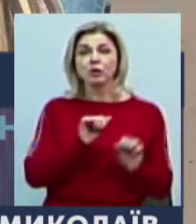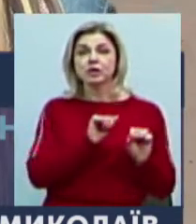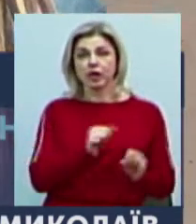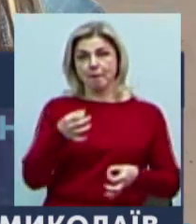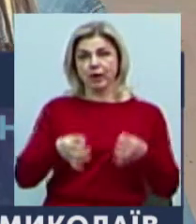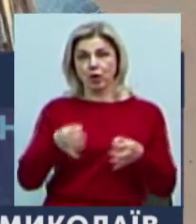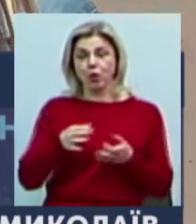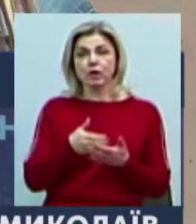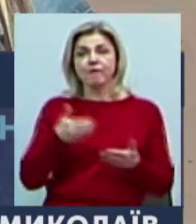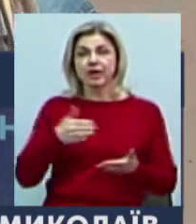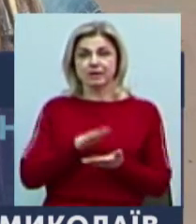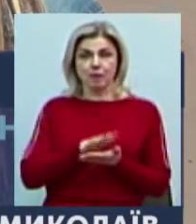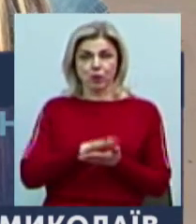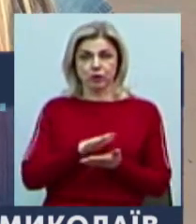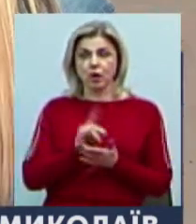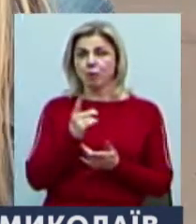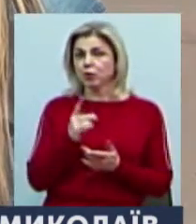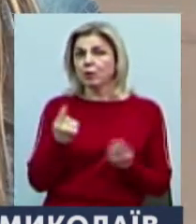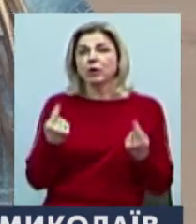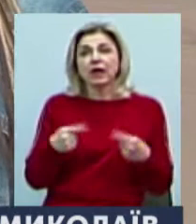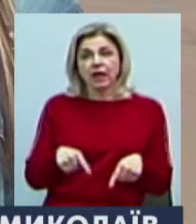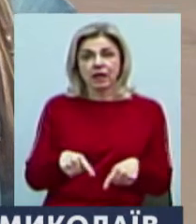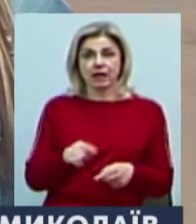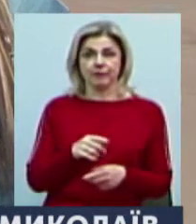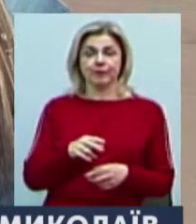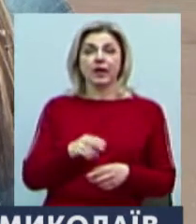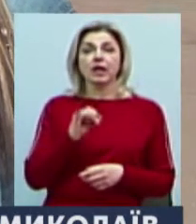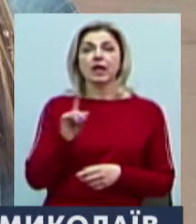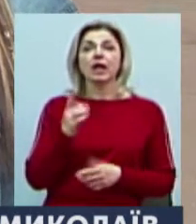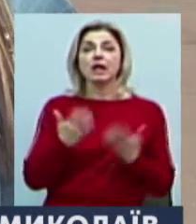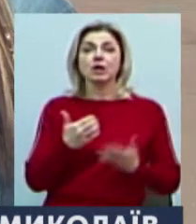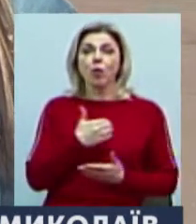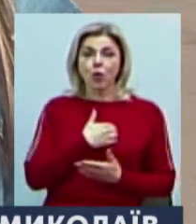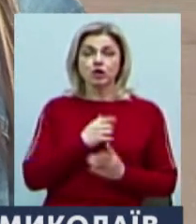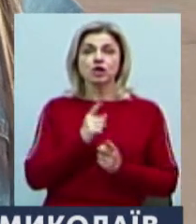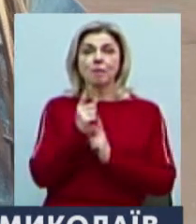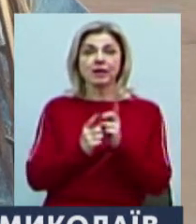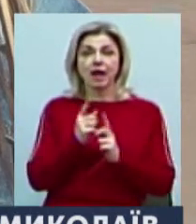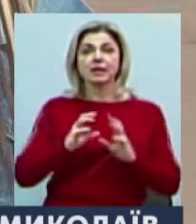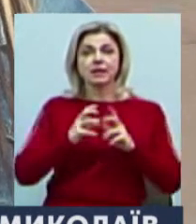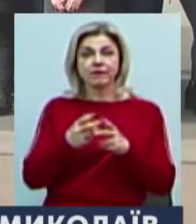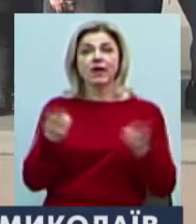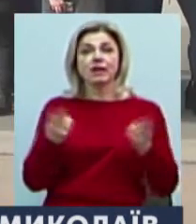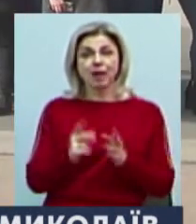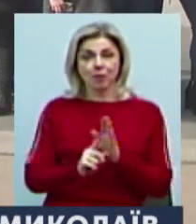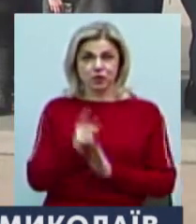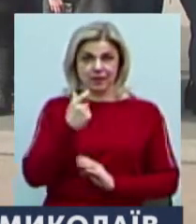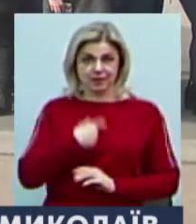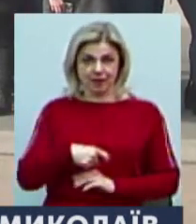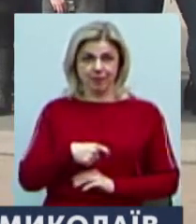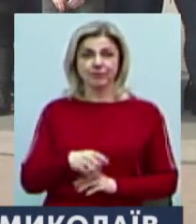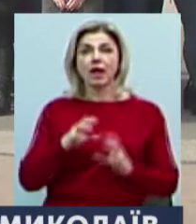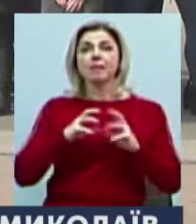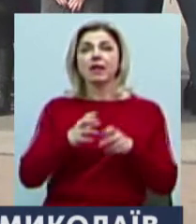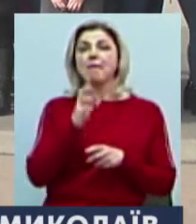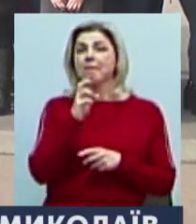від забруднення, бо вона гине. Якщо хочеш починати міняти світ, світ потрібно починати з себе. Планети Б не